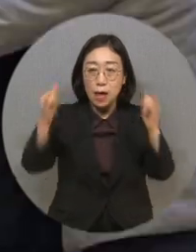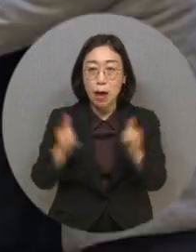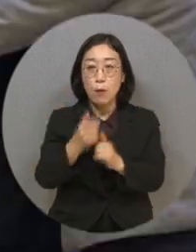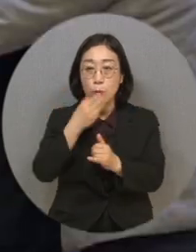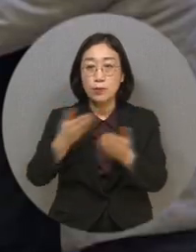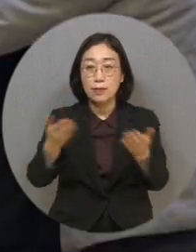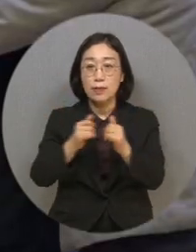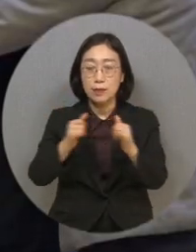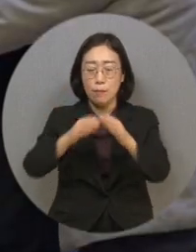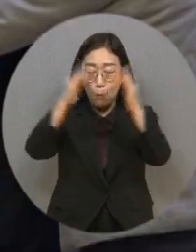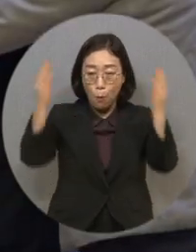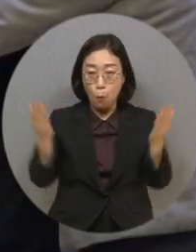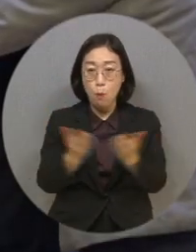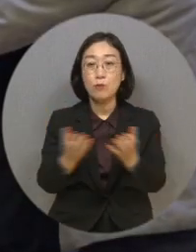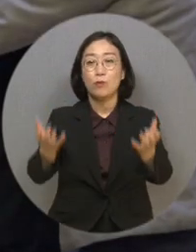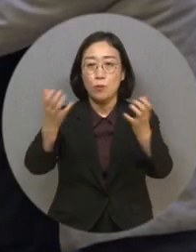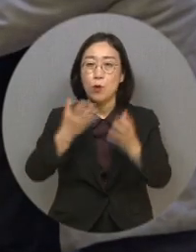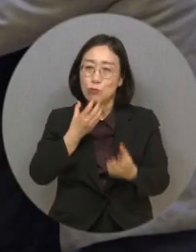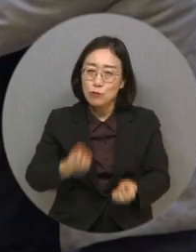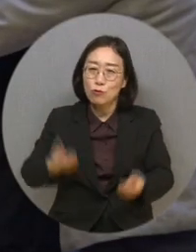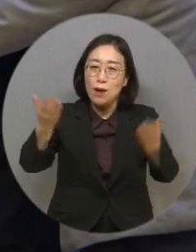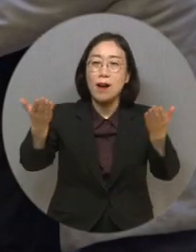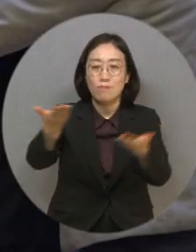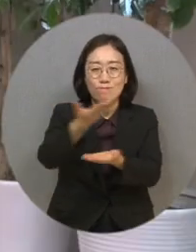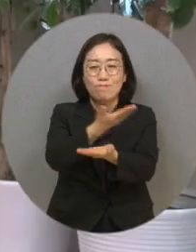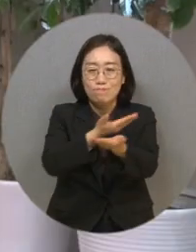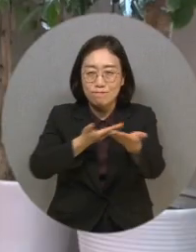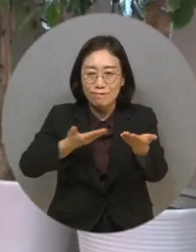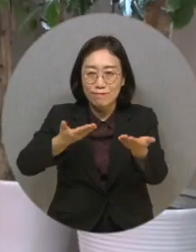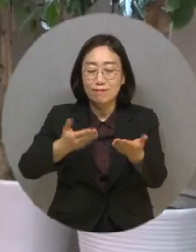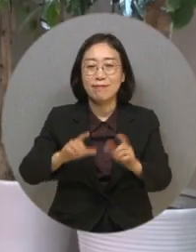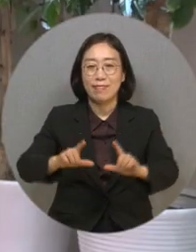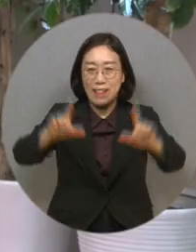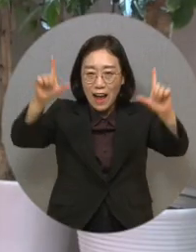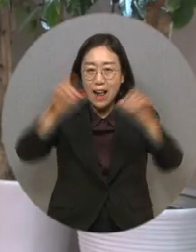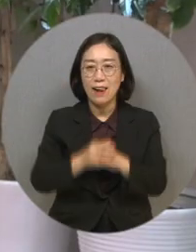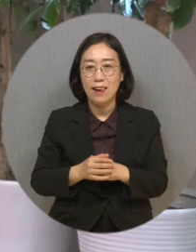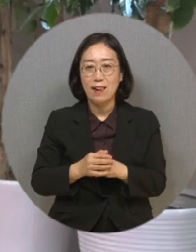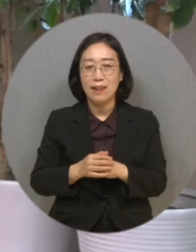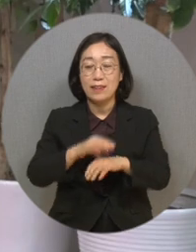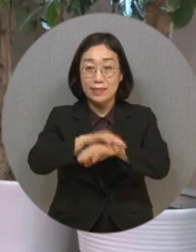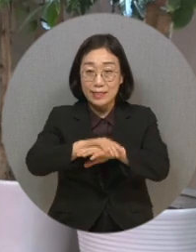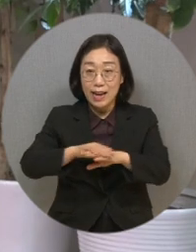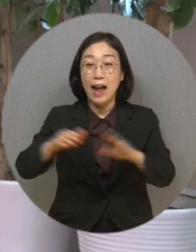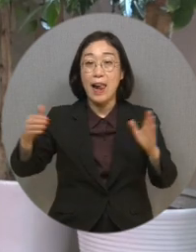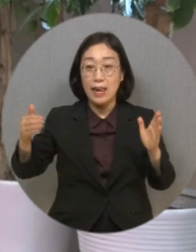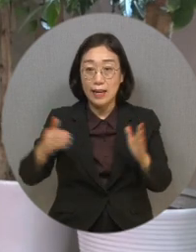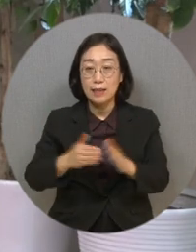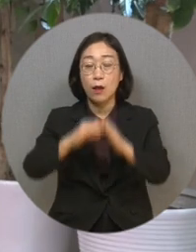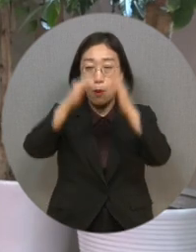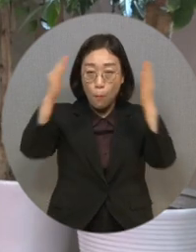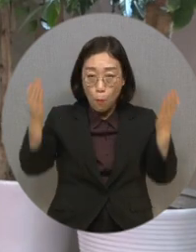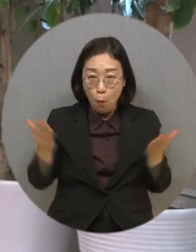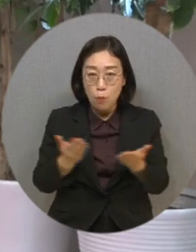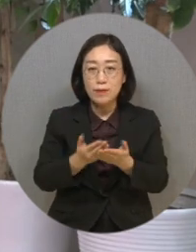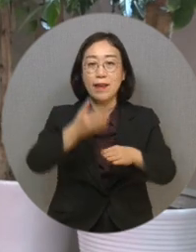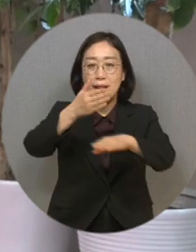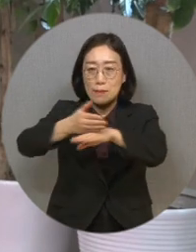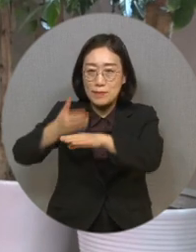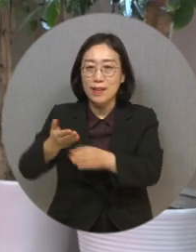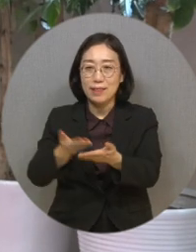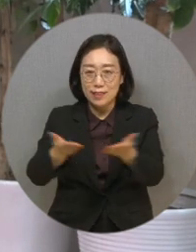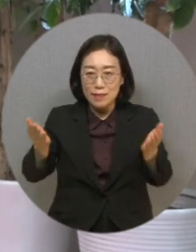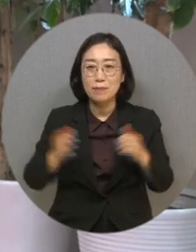관계자들과 함께 축하하며 감사를 나누는 자리였습니다. 행사가 잘 마무리되어서 정말 모든 분들께 감사드립니다.